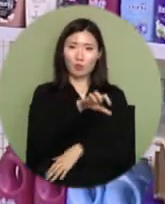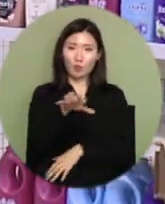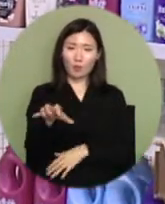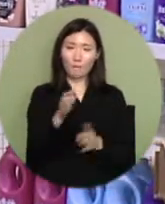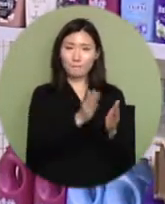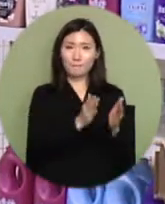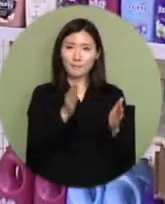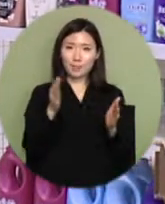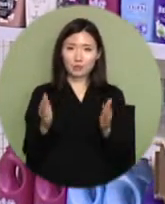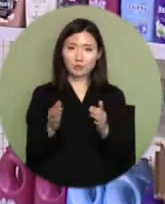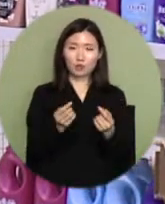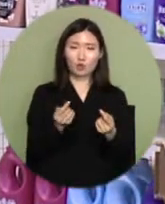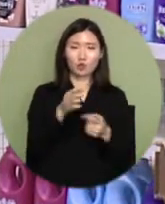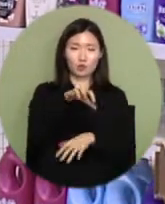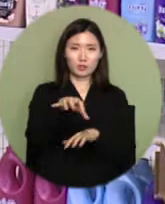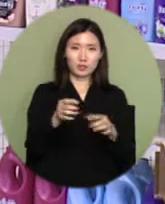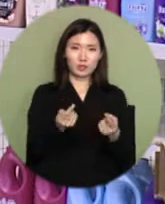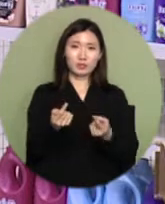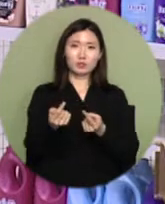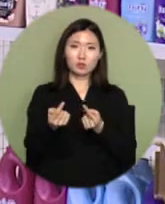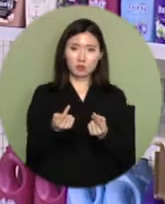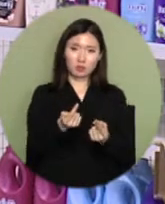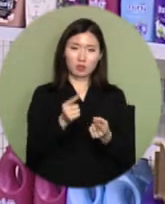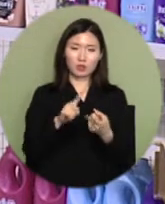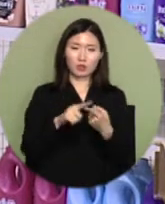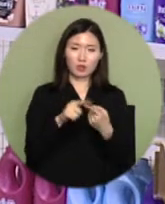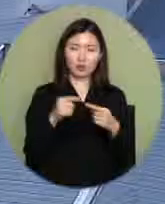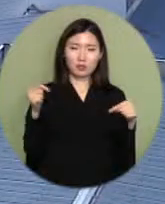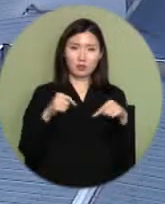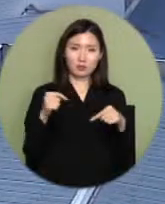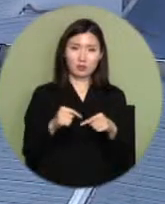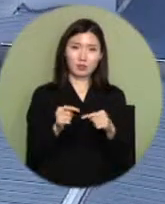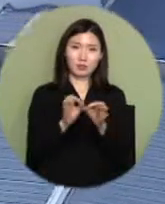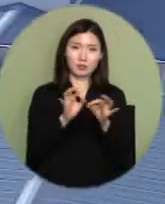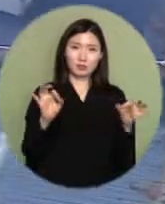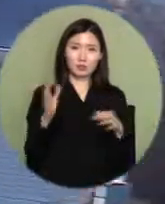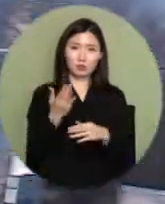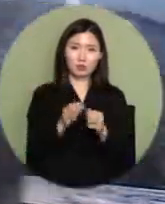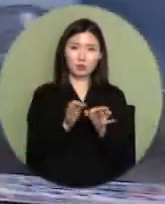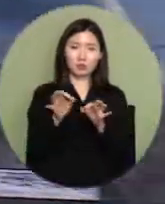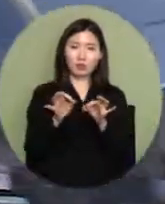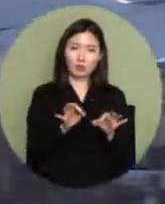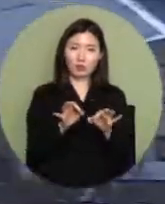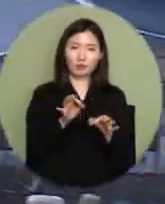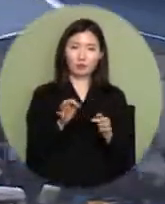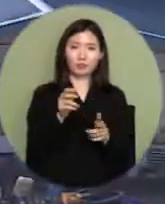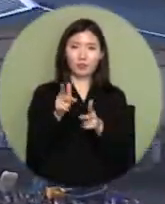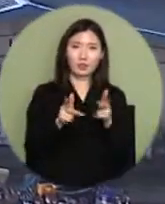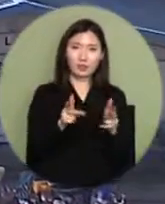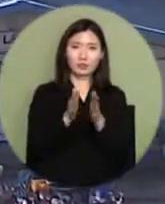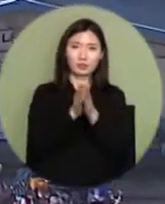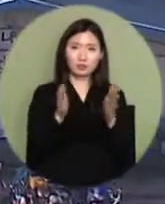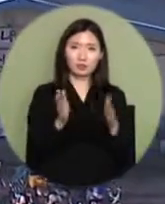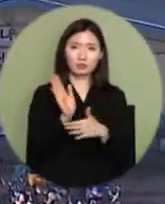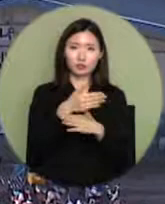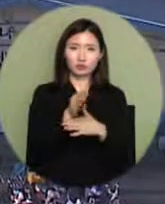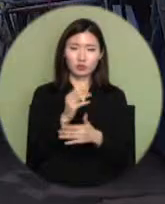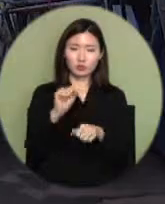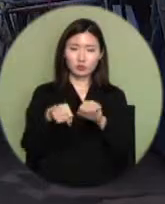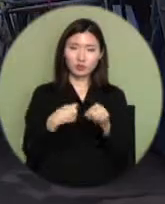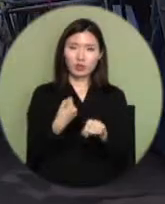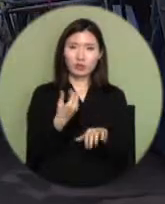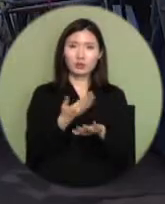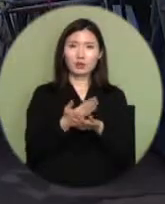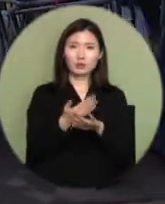조정 부분을 협의하는 과정에서 조금 길어져서 영업 개시에 속도를 붙이고 있는 수산, 축산과 달리